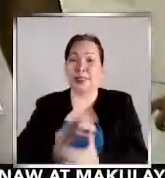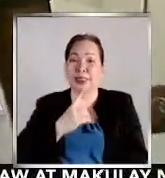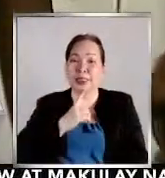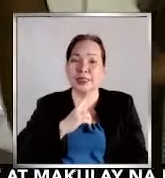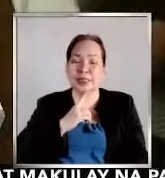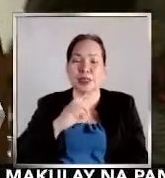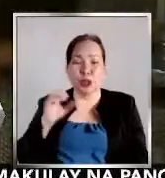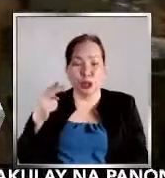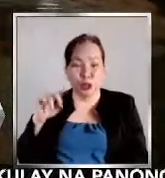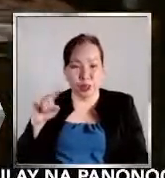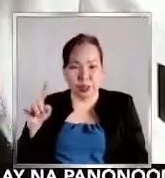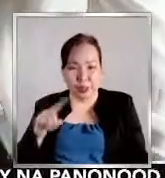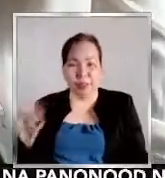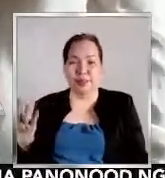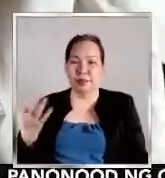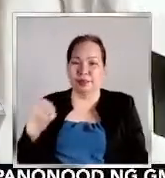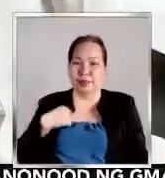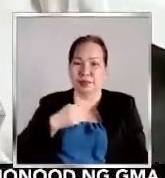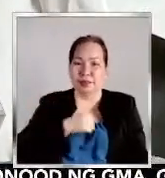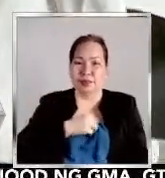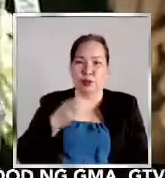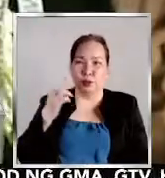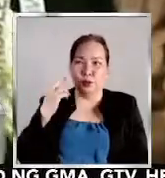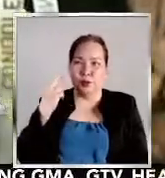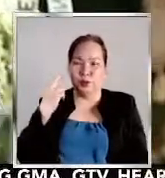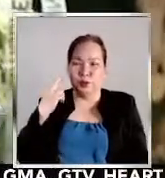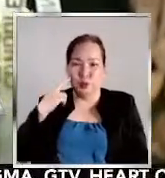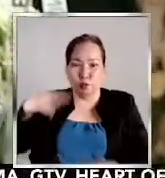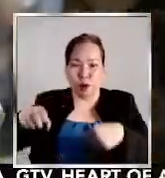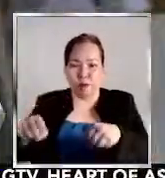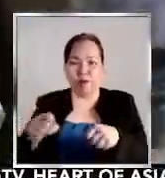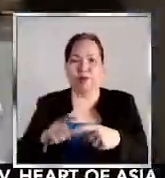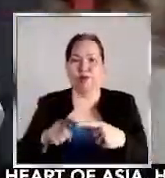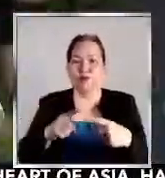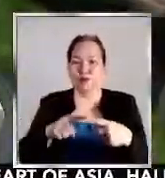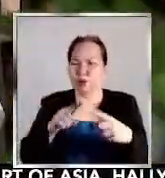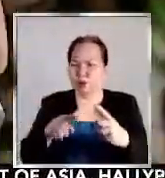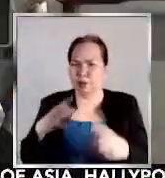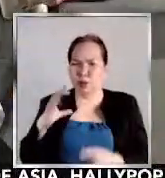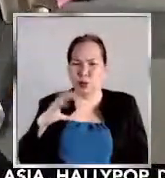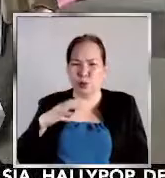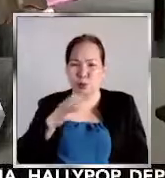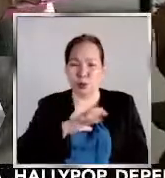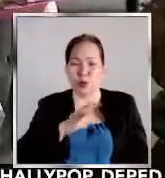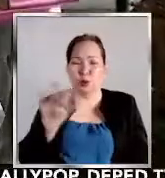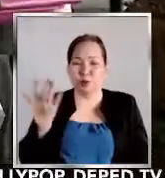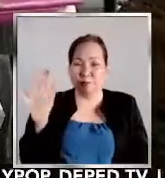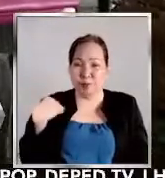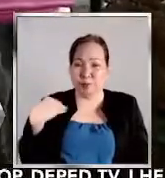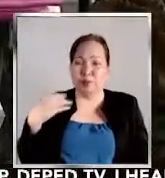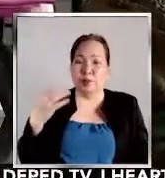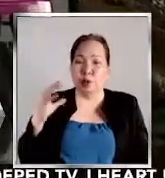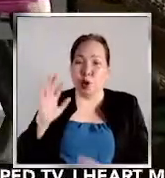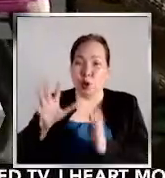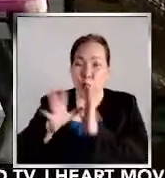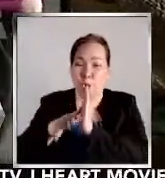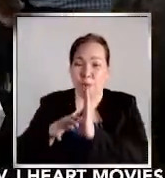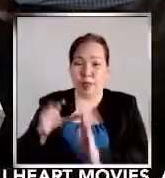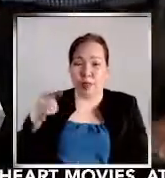San Juan Mayor Francis Zamora, dating COMELEC Commissioner Rowen Aguanzon, Eric Quizon at veteran actress na si Perla